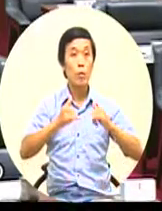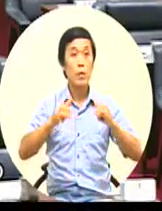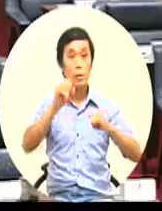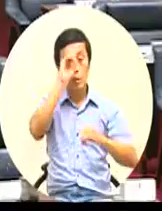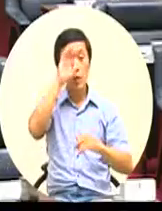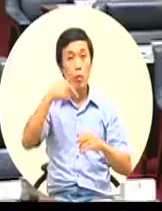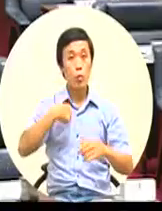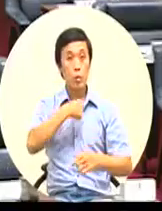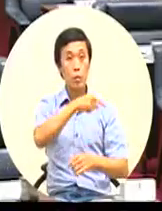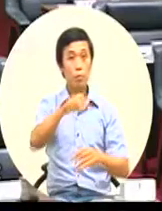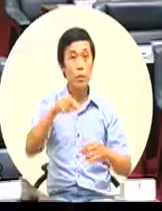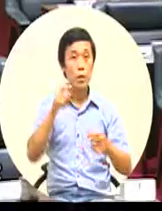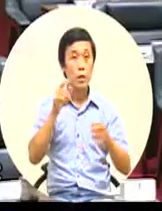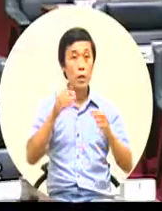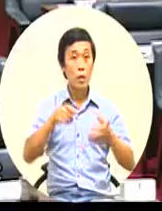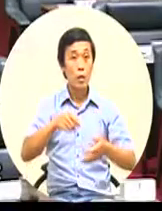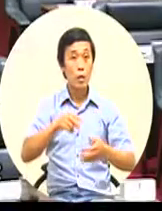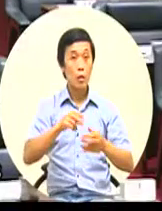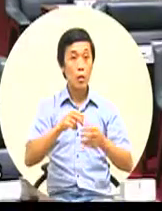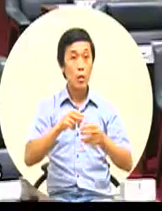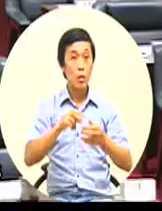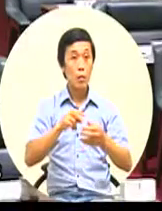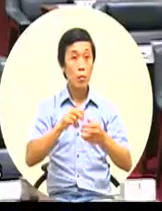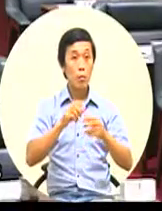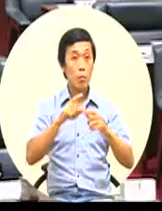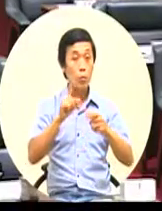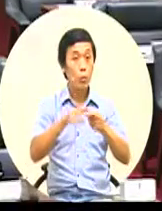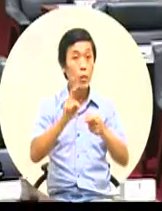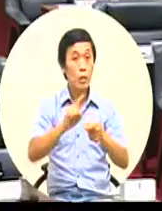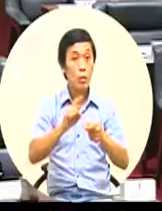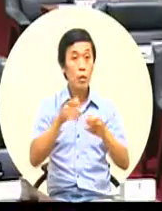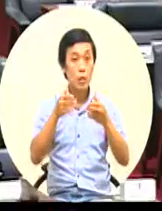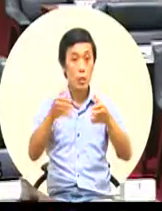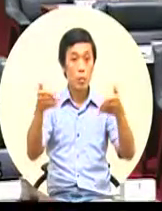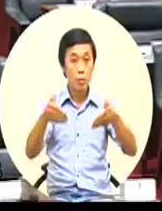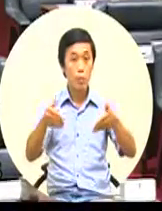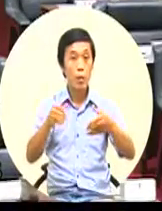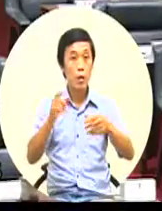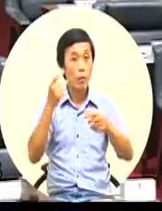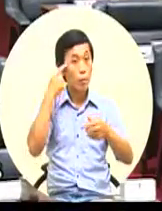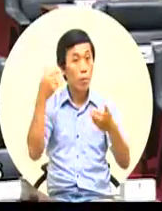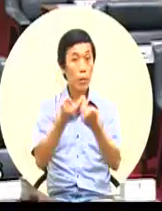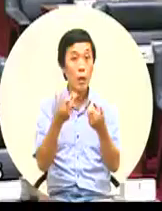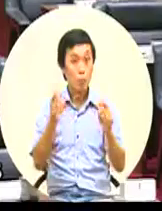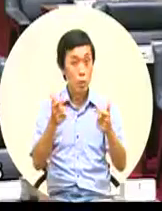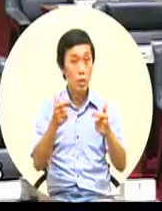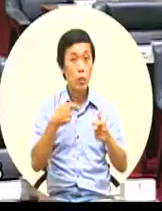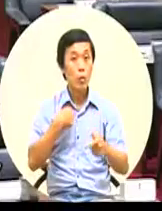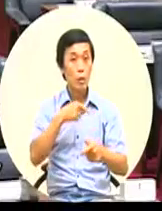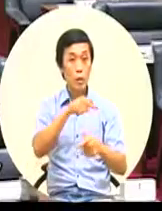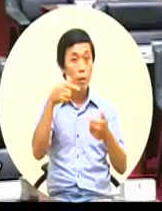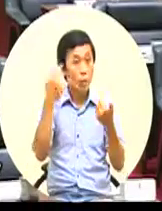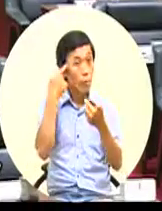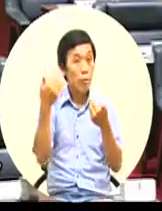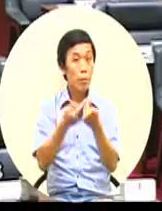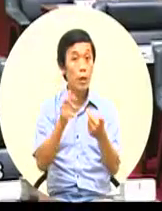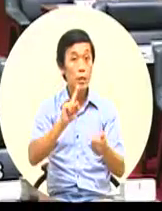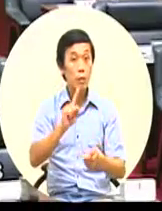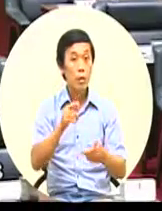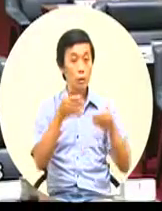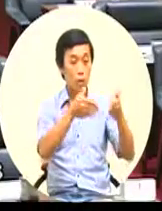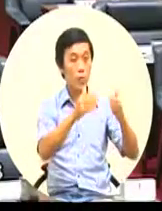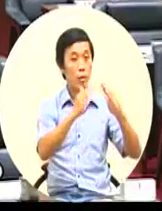的目的并不是我们反对建设，而是我们反对强制拆